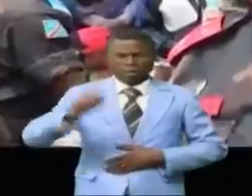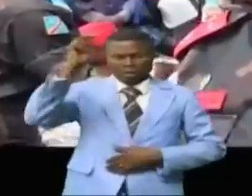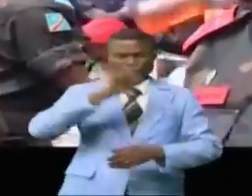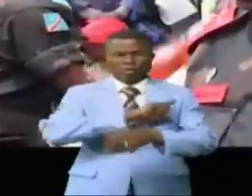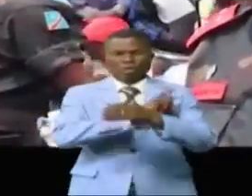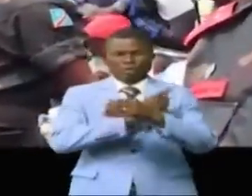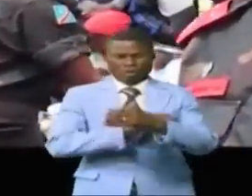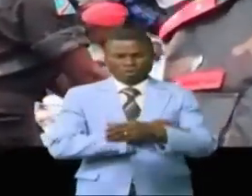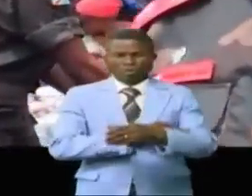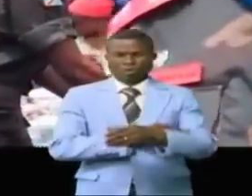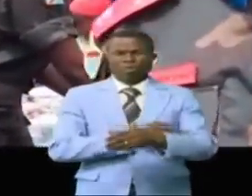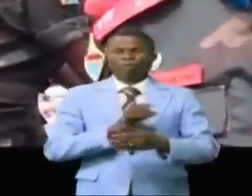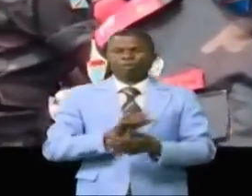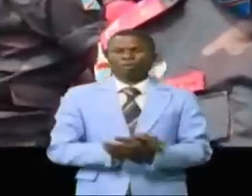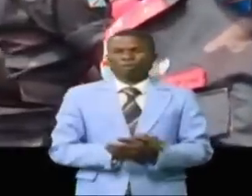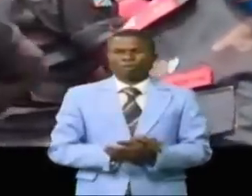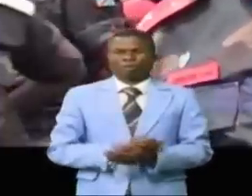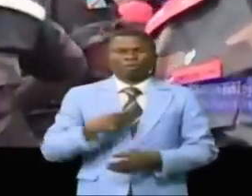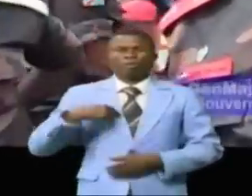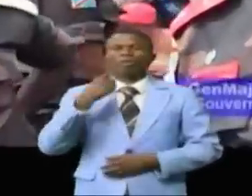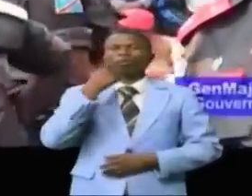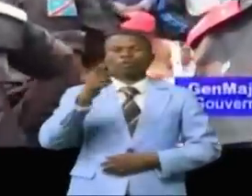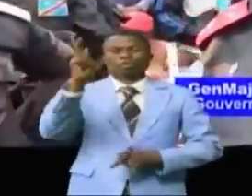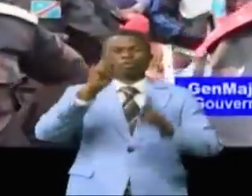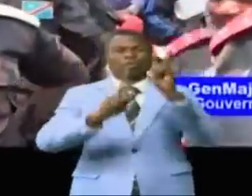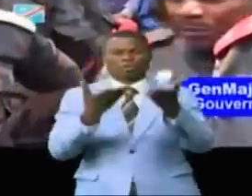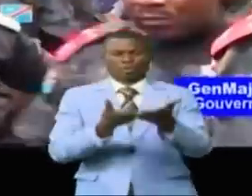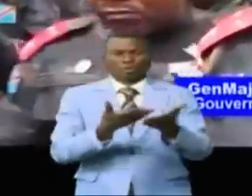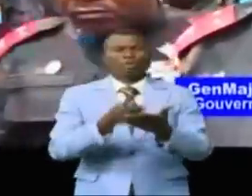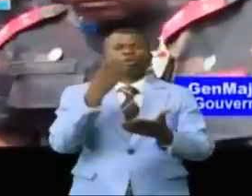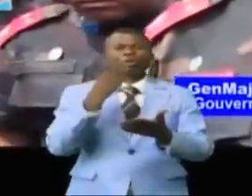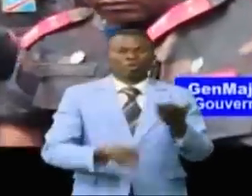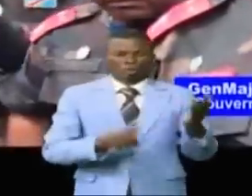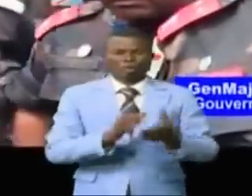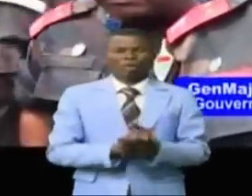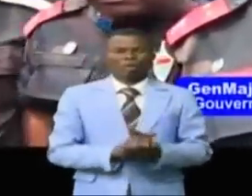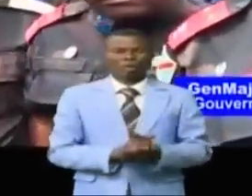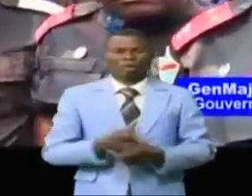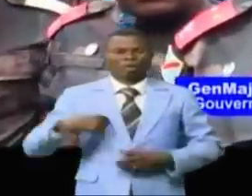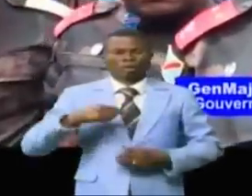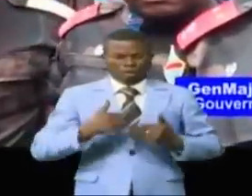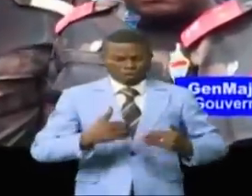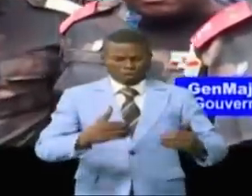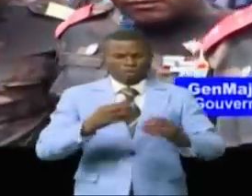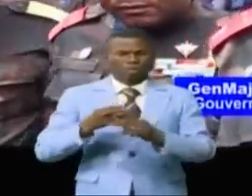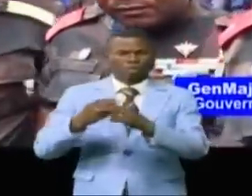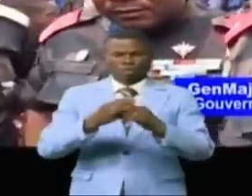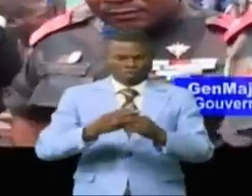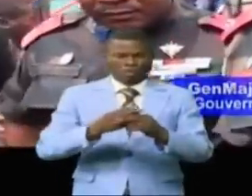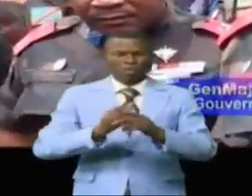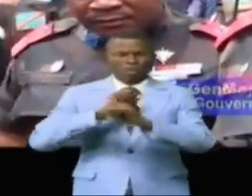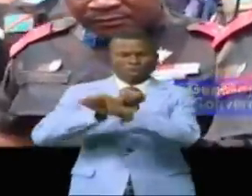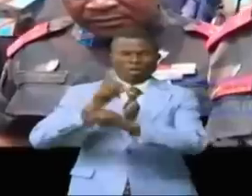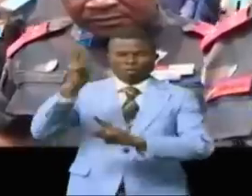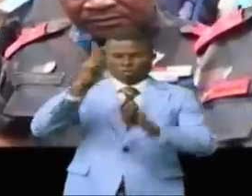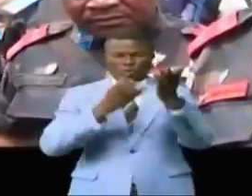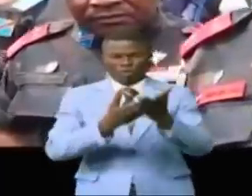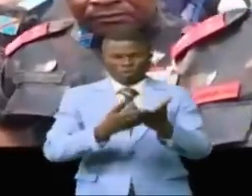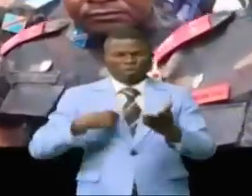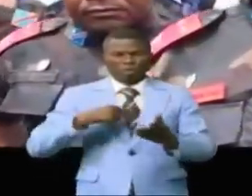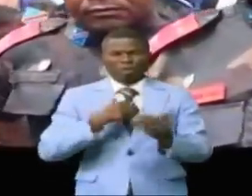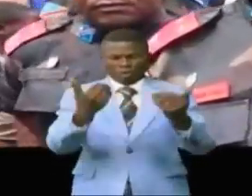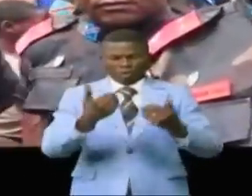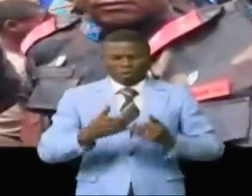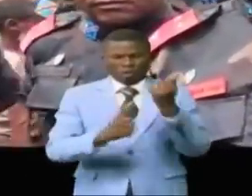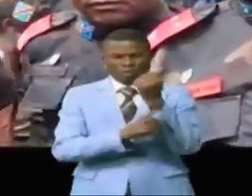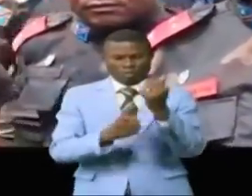Kivu. Ce que nous disons à la population, c'est que nous continuons à la sécuriser. Nous voulons que ceux